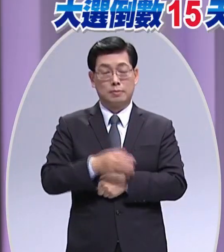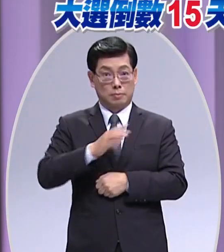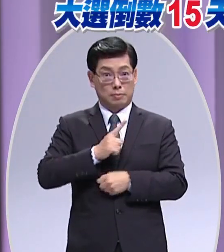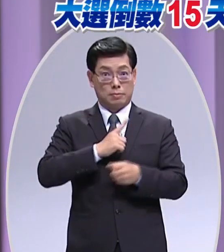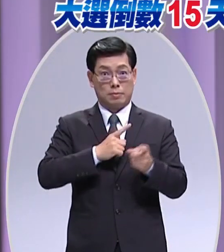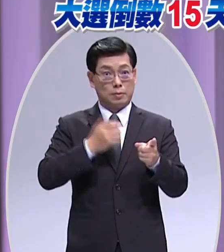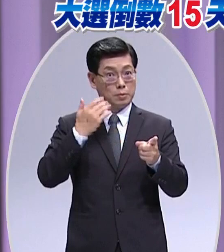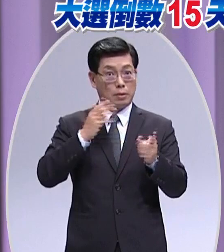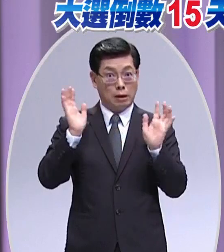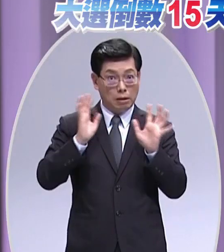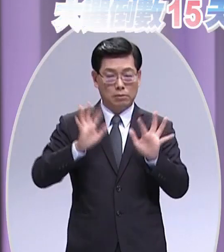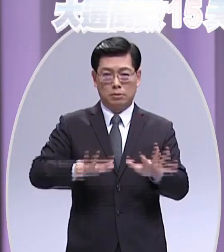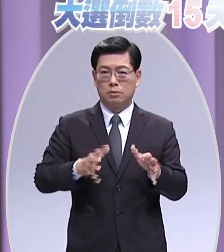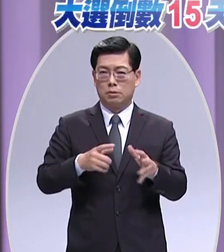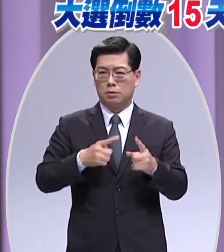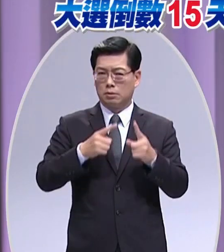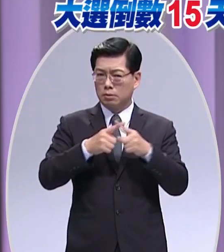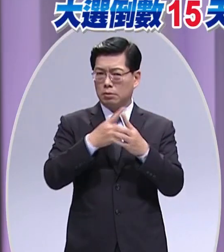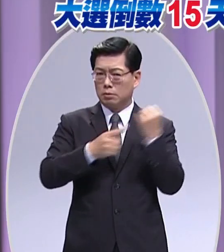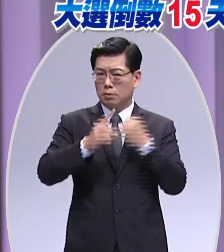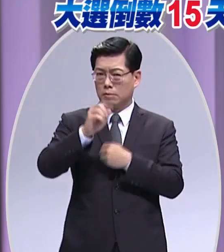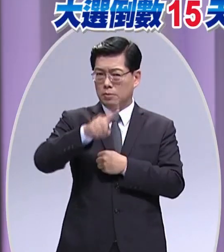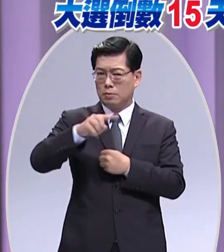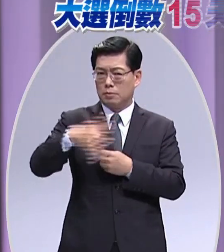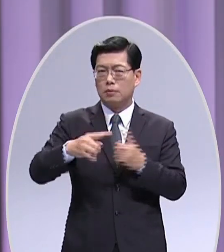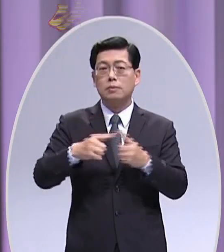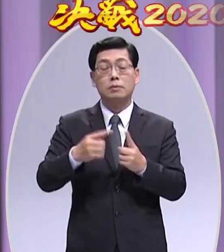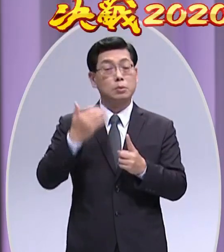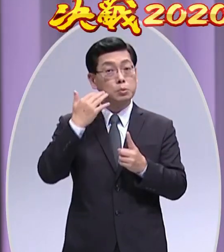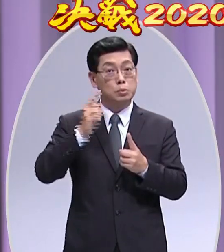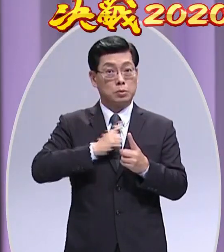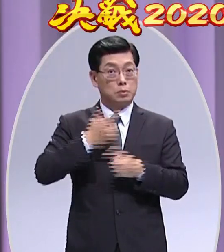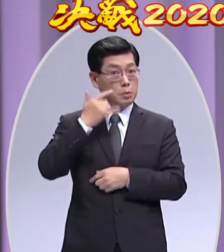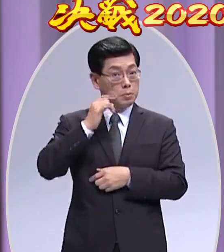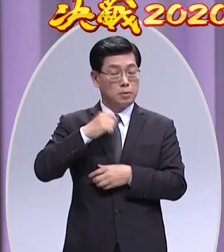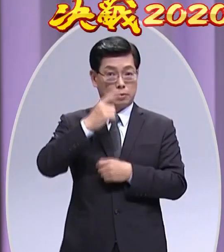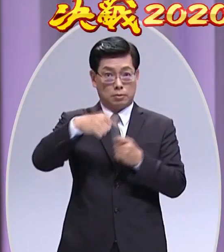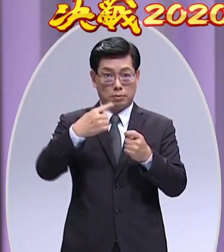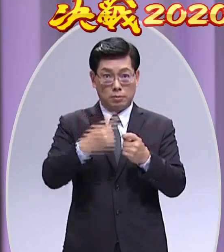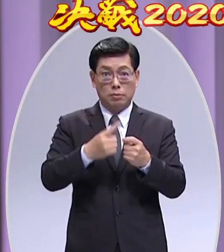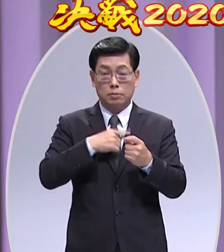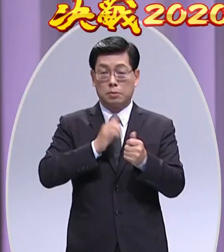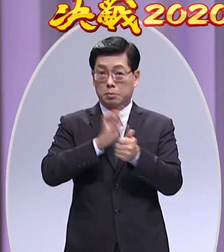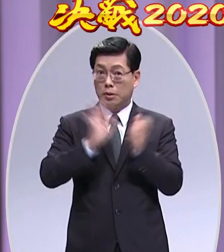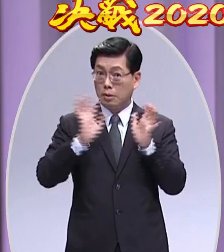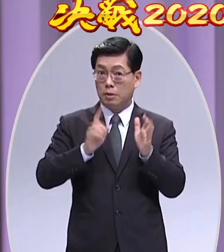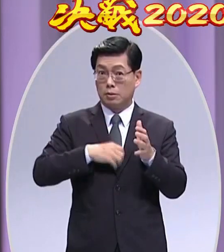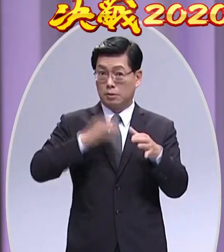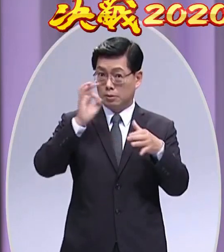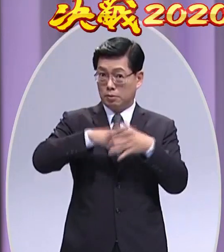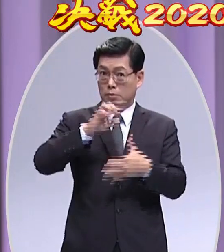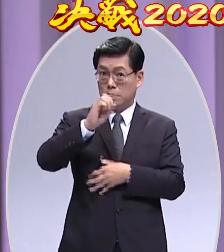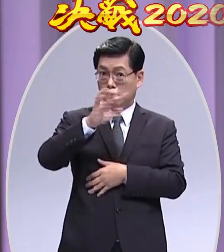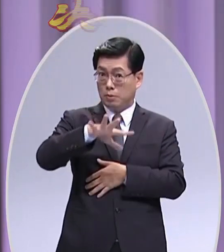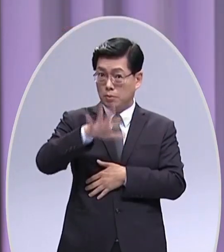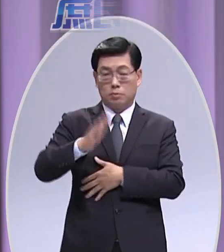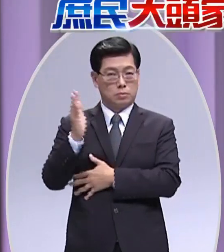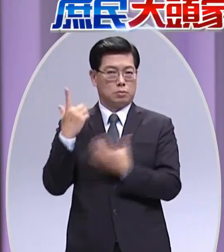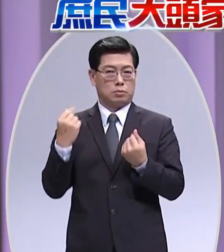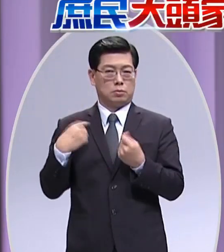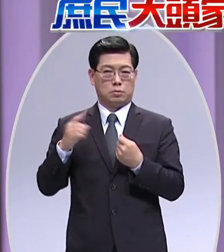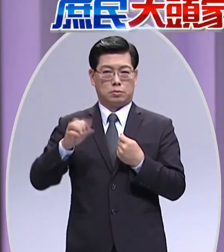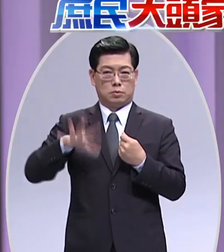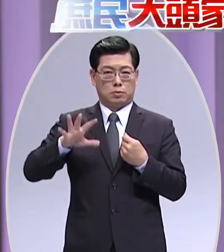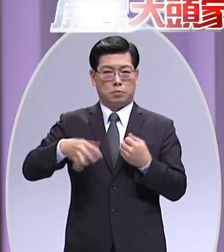户的孩子现在已经到达11000名，只要家长每一年替孩子存15000元，政府也帮忙